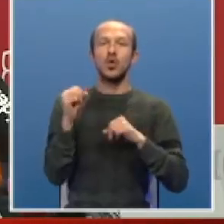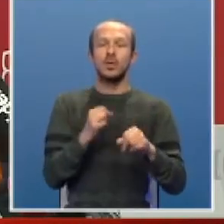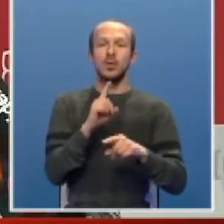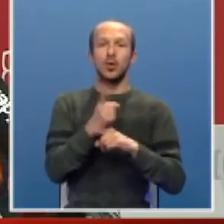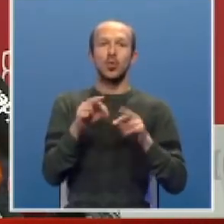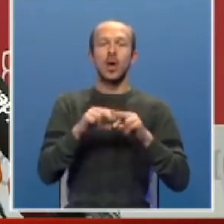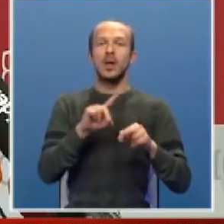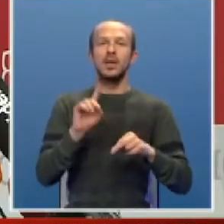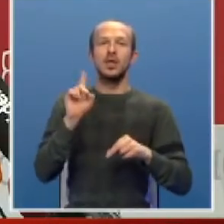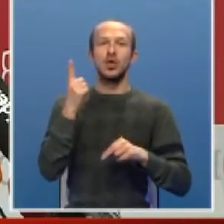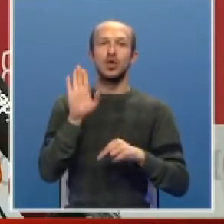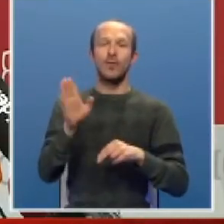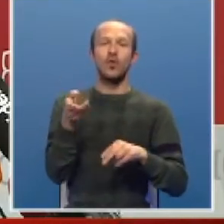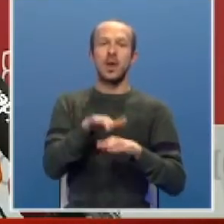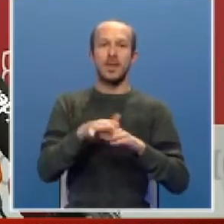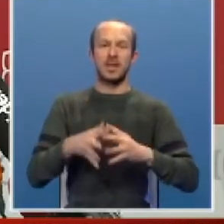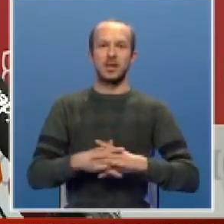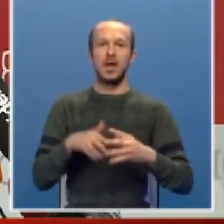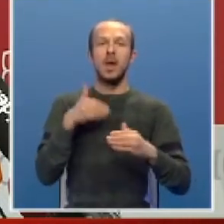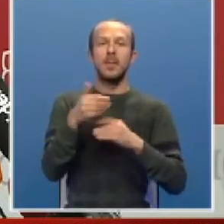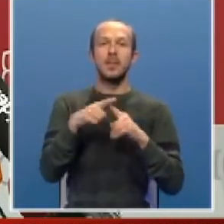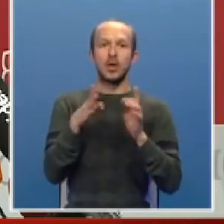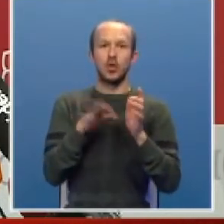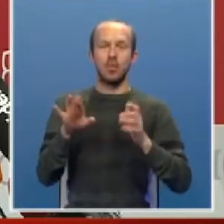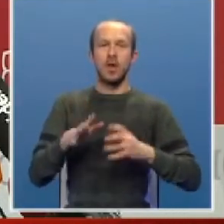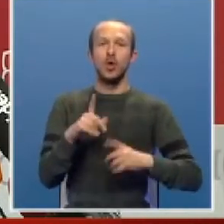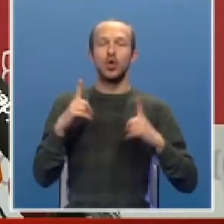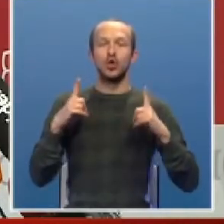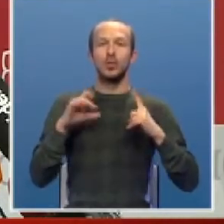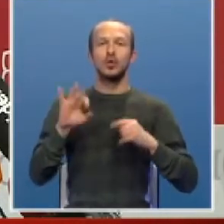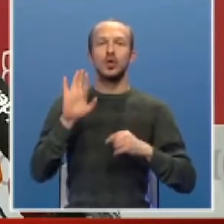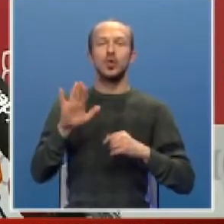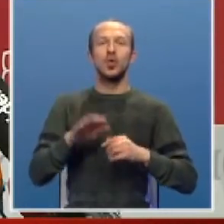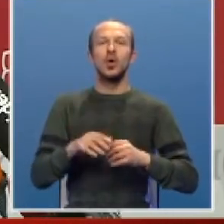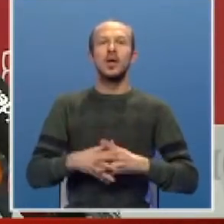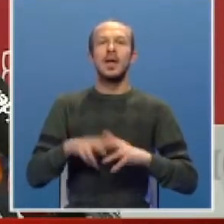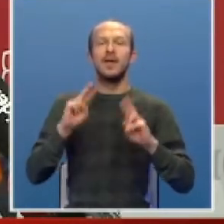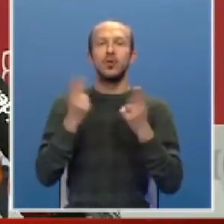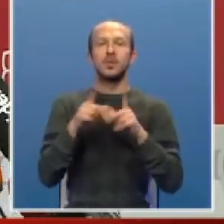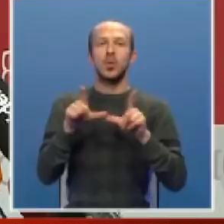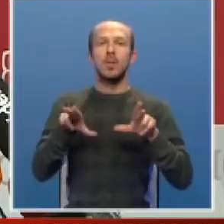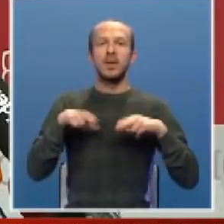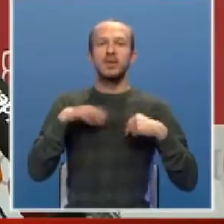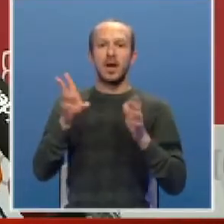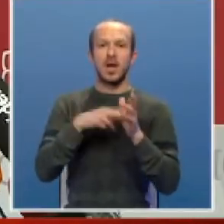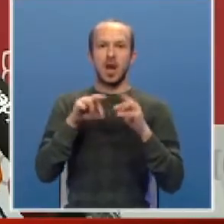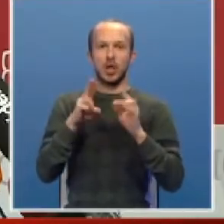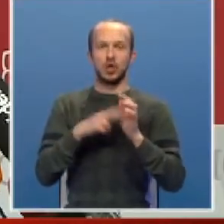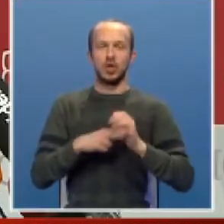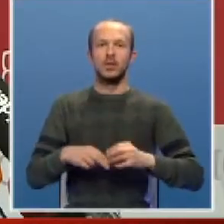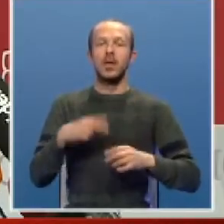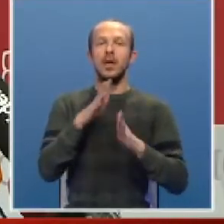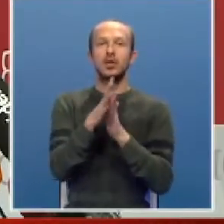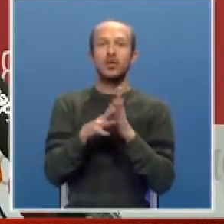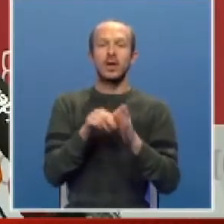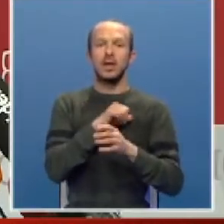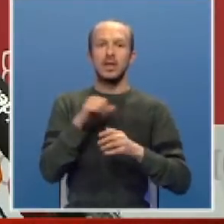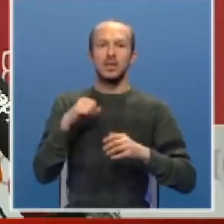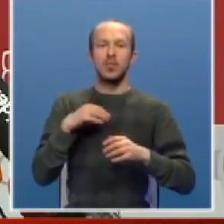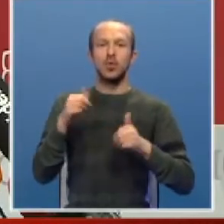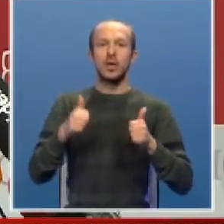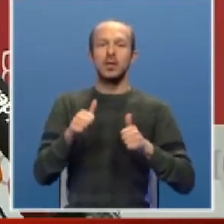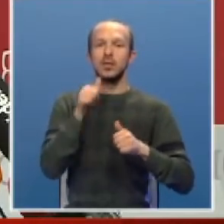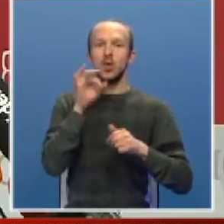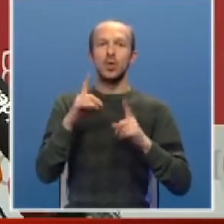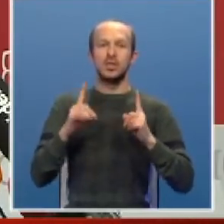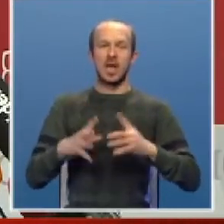a ne njihovog nametanja. Prema tome, očekujem da će to i Europska unija prihvatiti na taj način. Razgovarali smo danas i